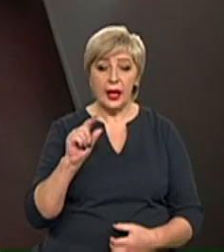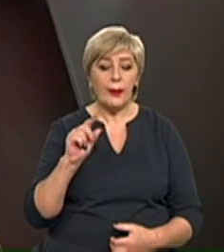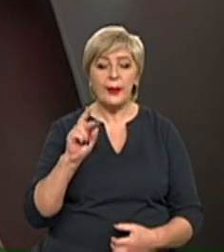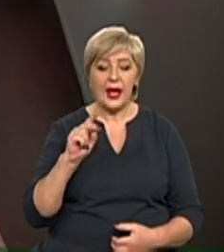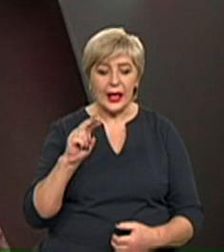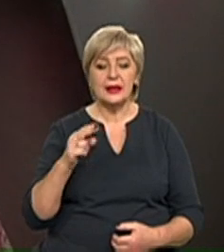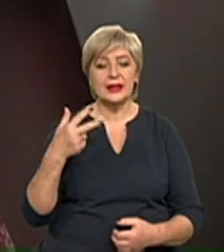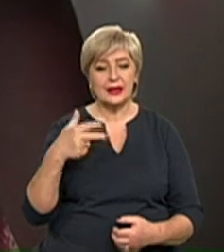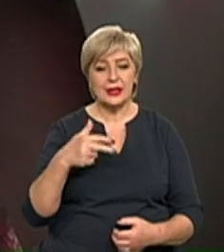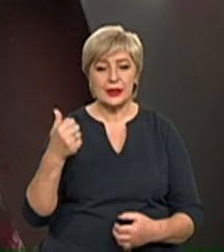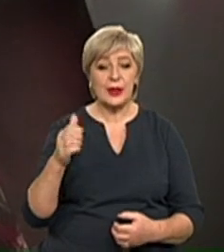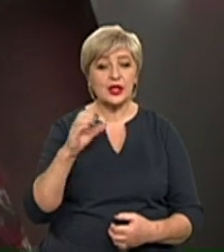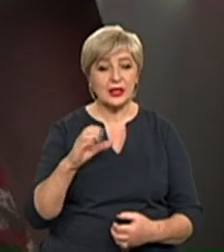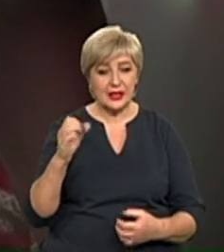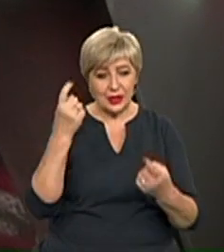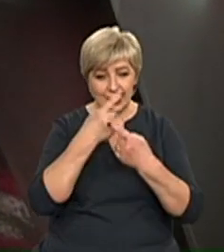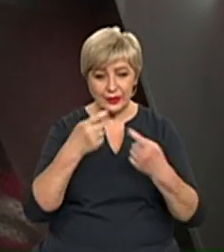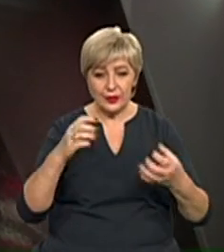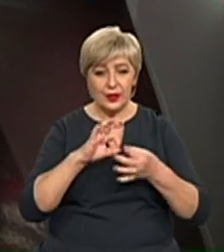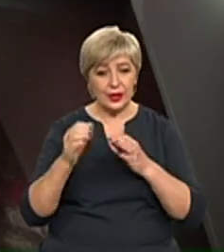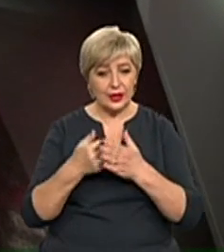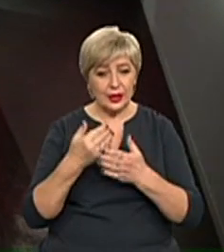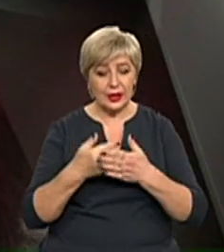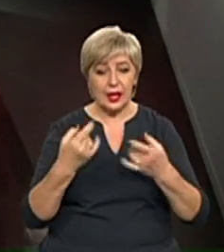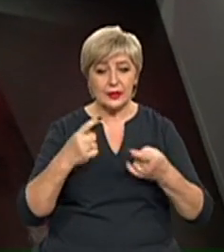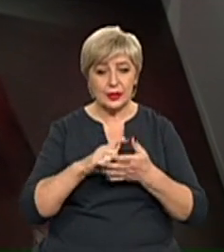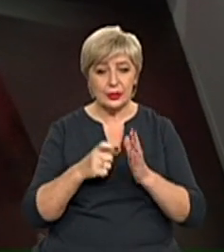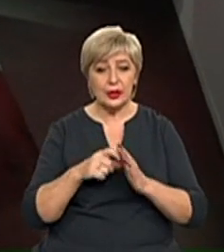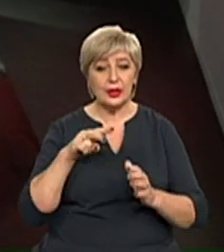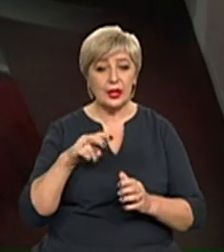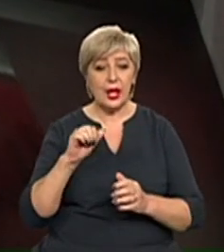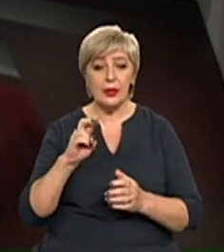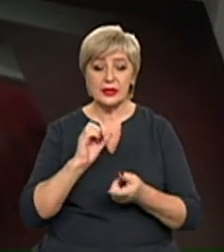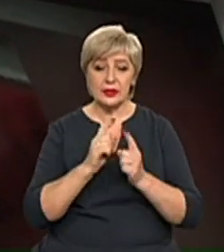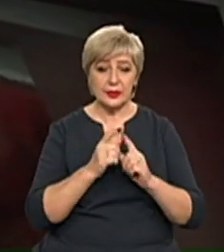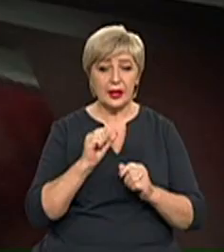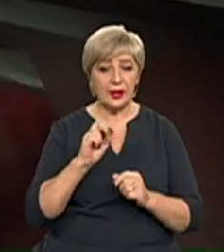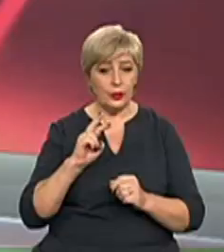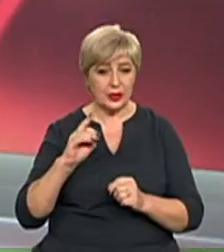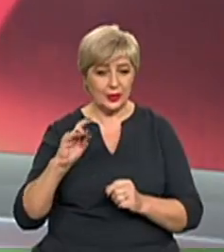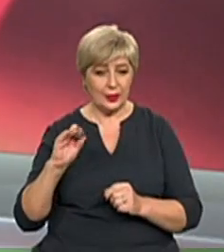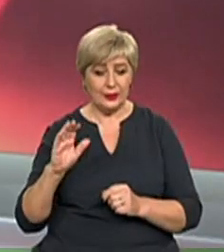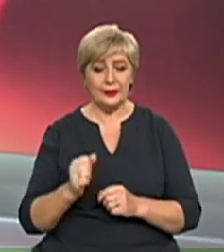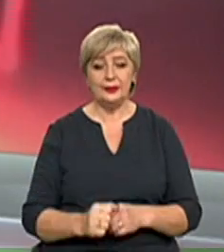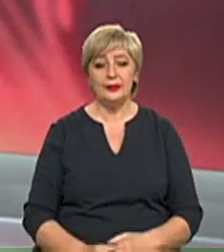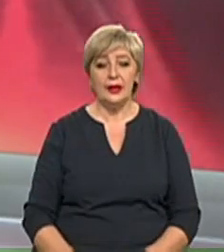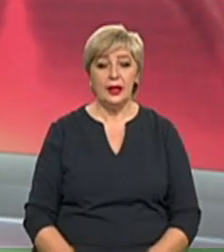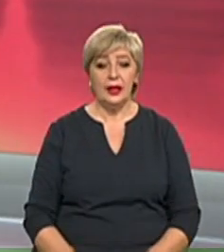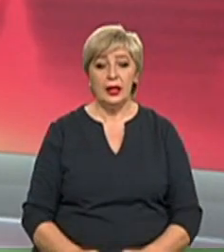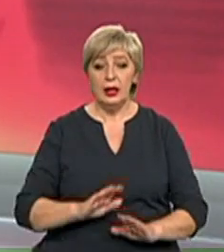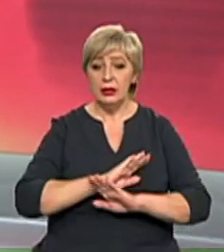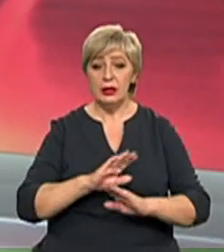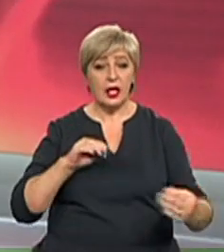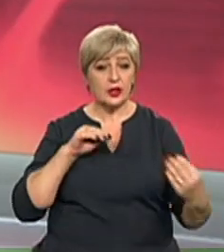п'ятниця, 31 січня. В ефірі «Деталі» у студії Лейла Абасова. Мовою жестів випуск перекладає Ганна Костікова.